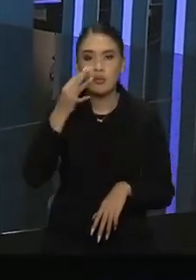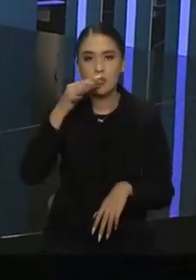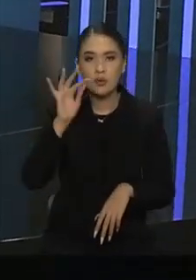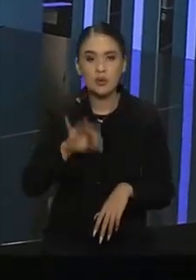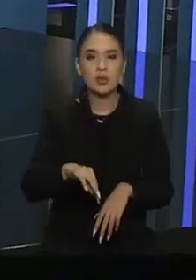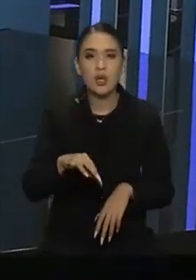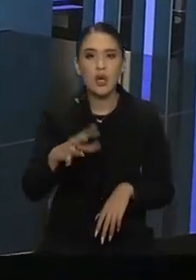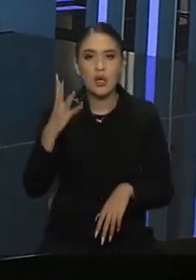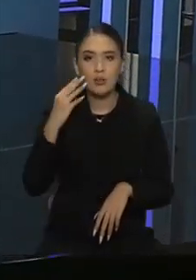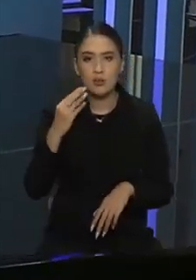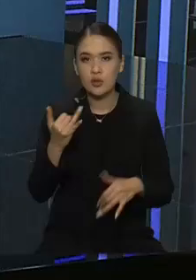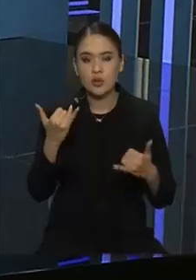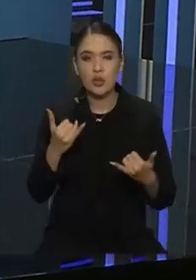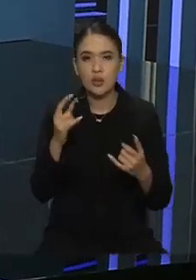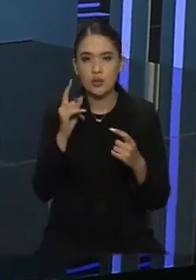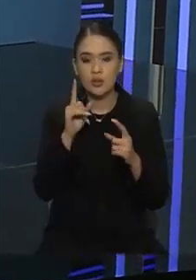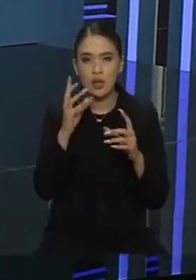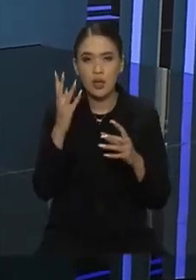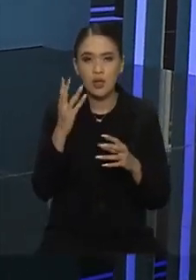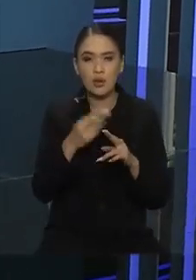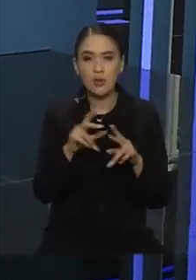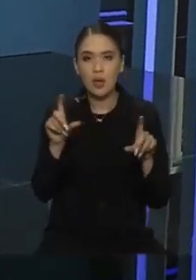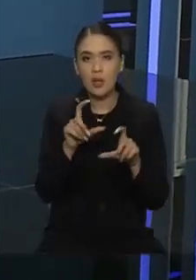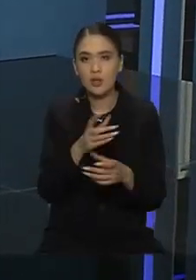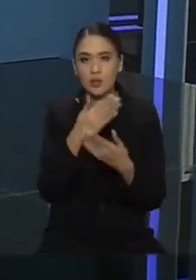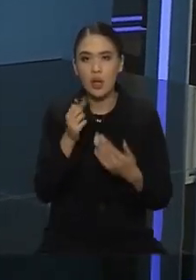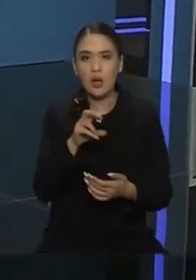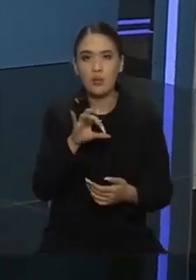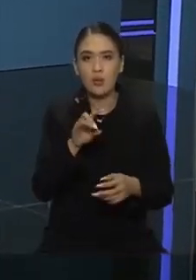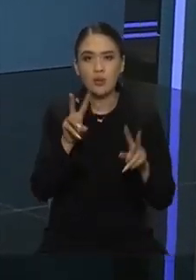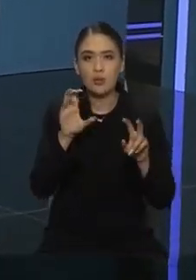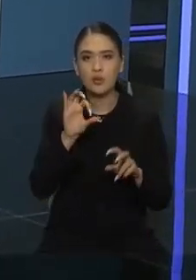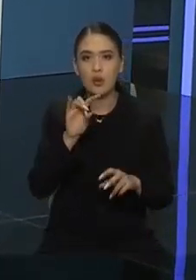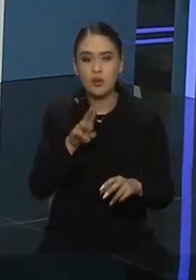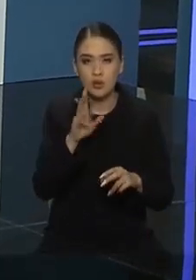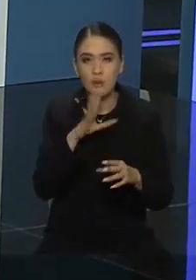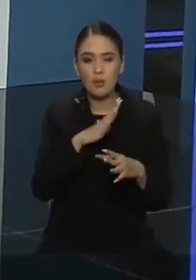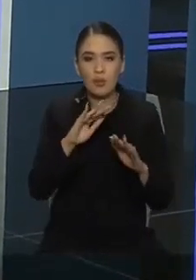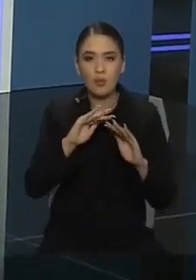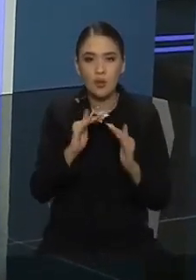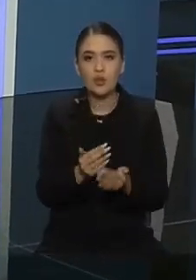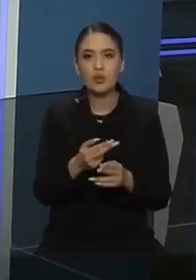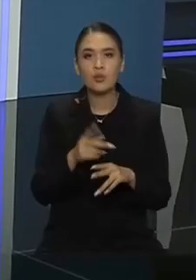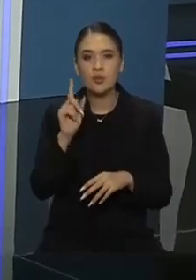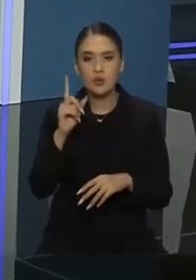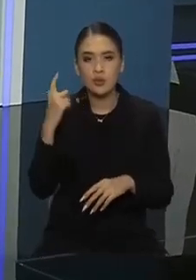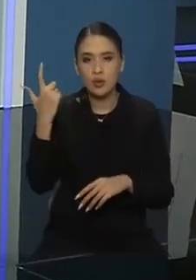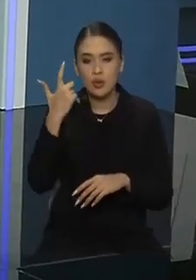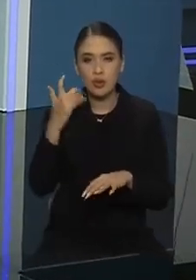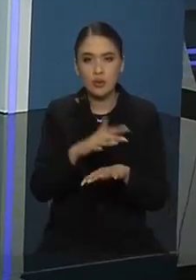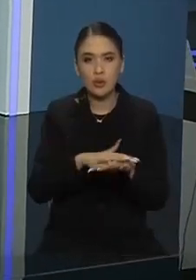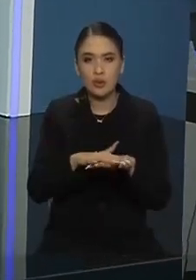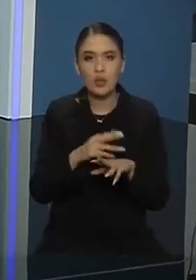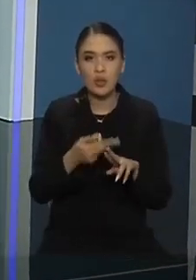дүкен сөрелеріне сирек кездестіретін болды. Апорт сортының азайуы ауыл шаруашылығы мамандарында бей жай қалдырмай отыр.